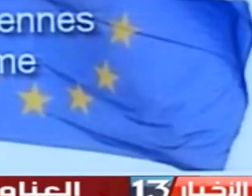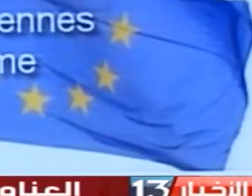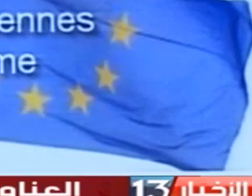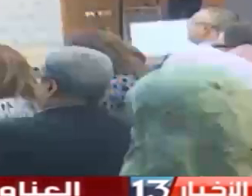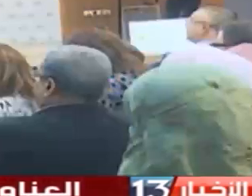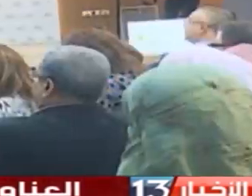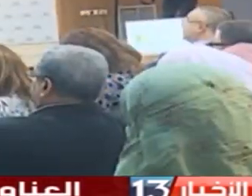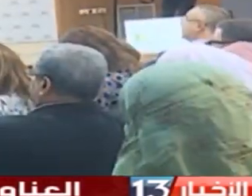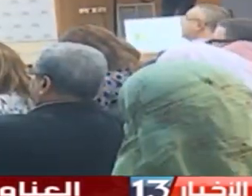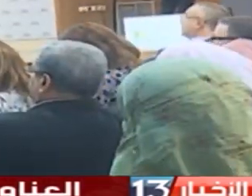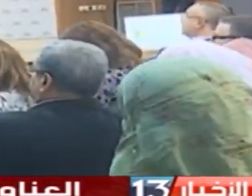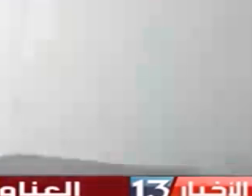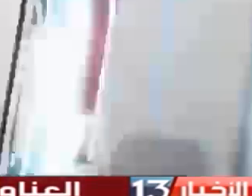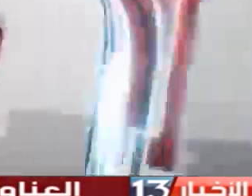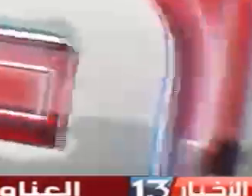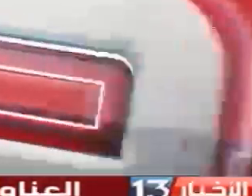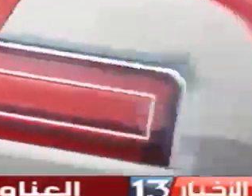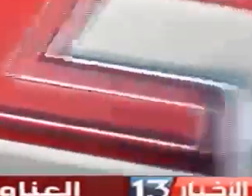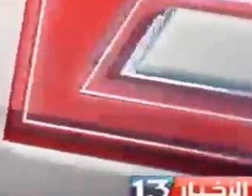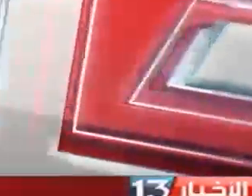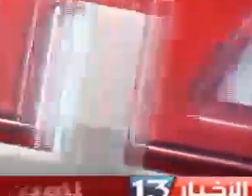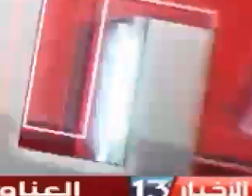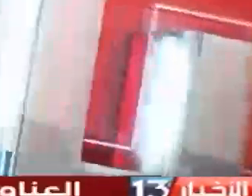الأوروبي الأليكا.